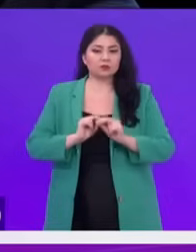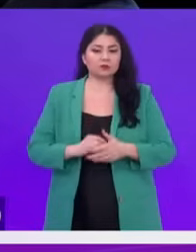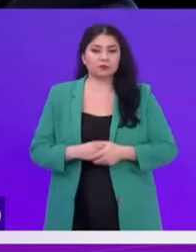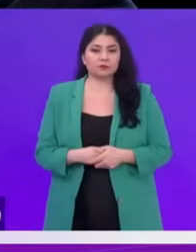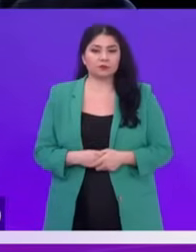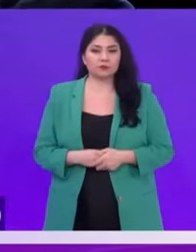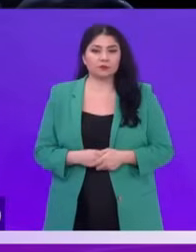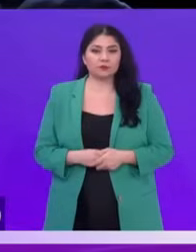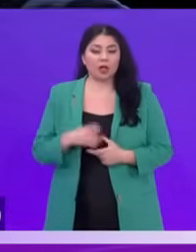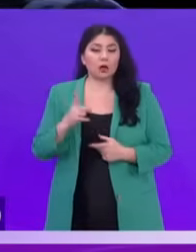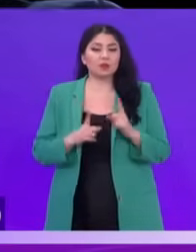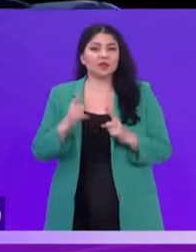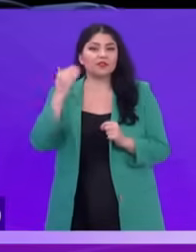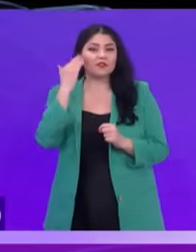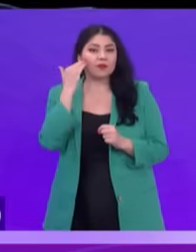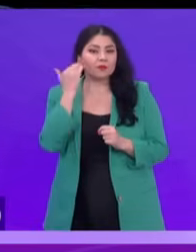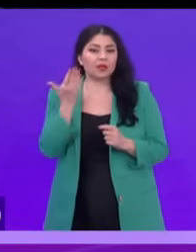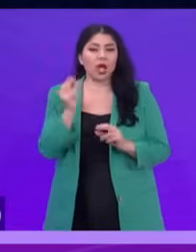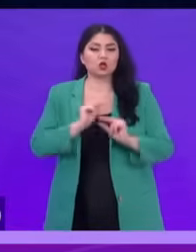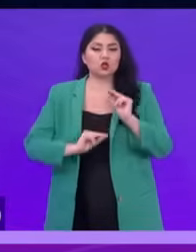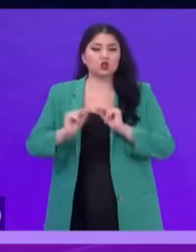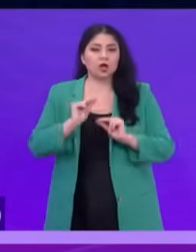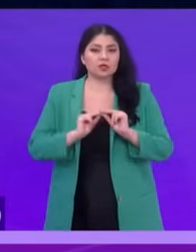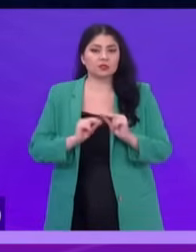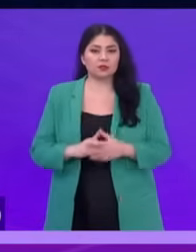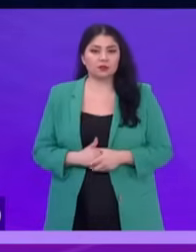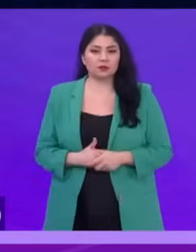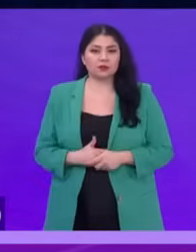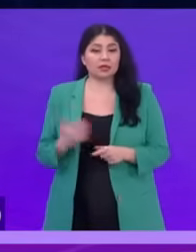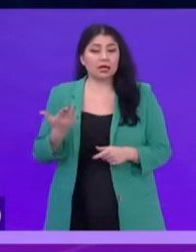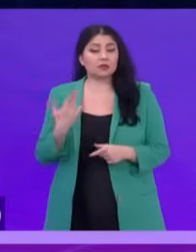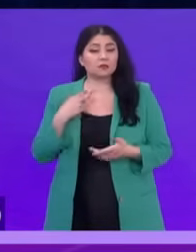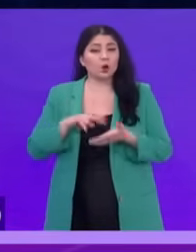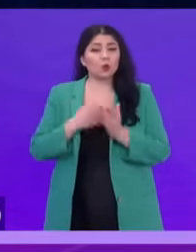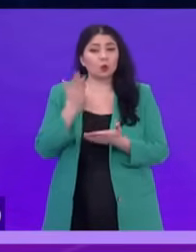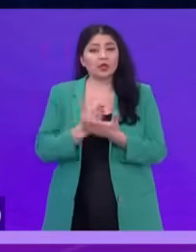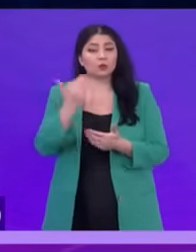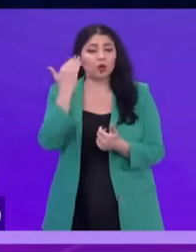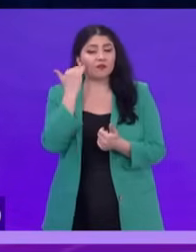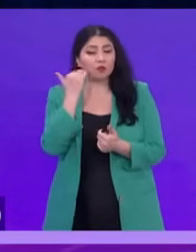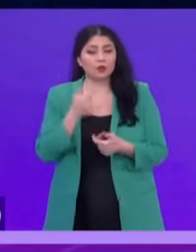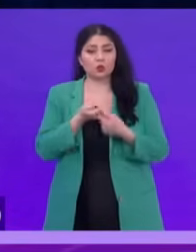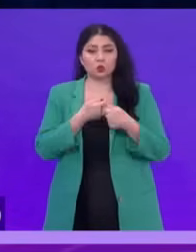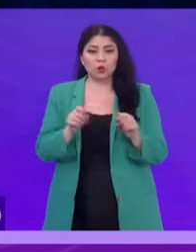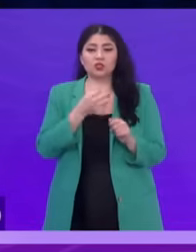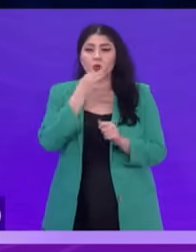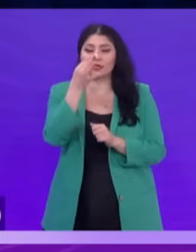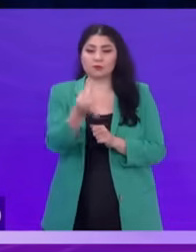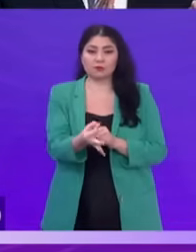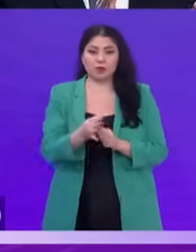de femei, asociații care se preocupă cu drepturile femeilor. Toate și-au